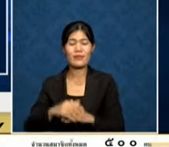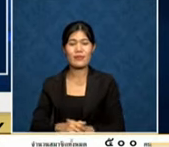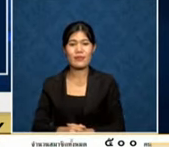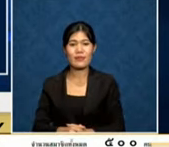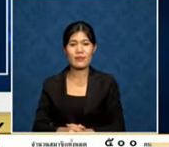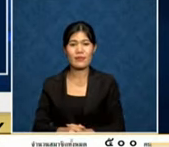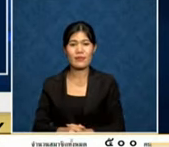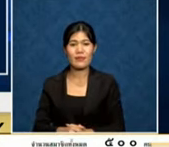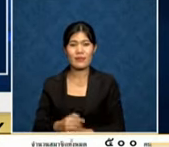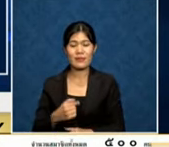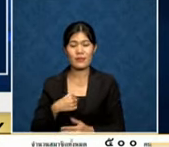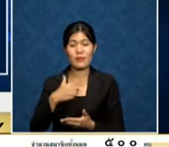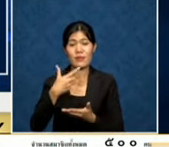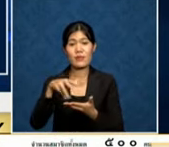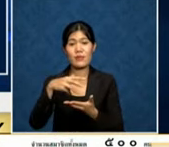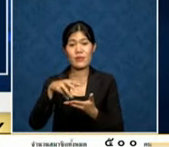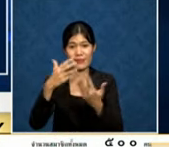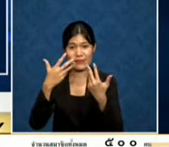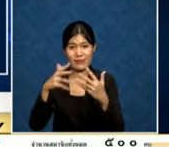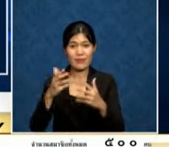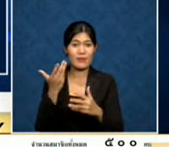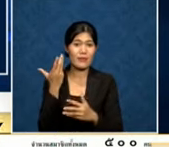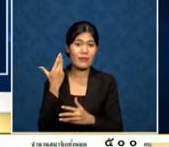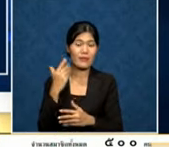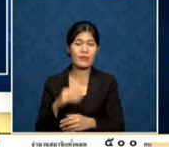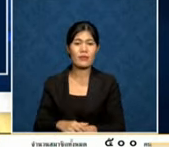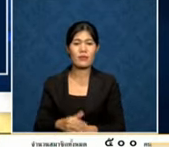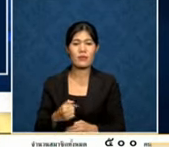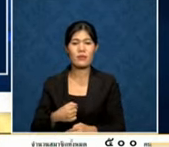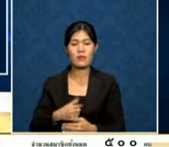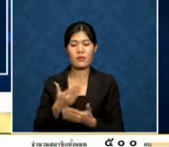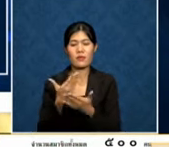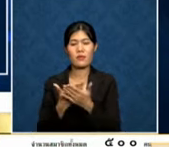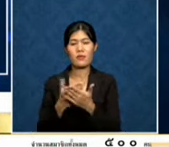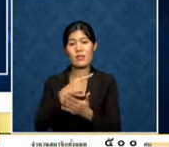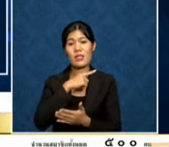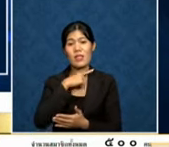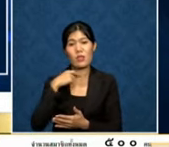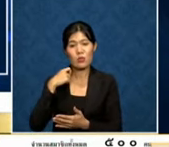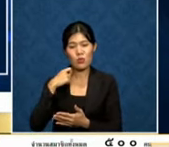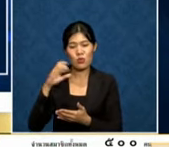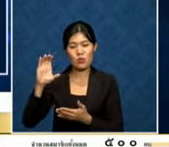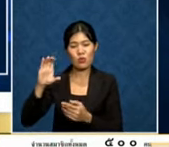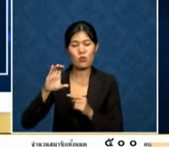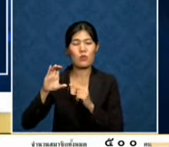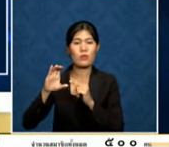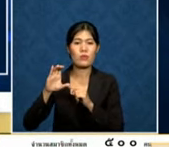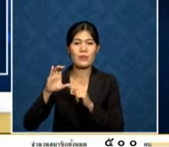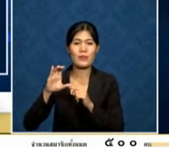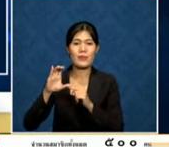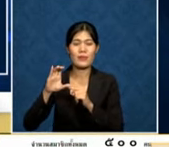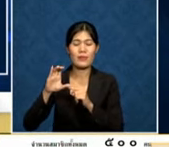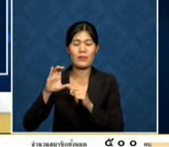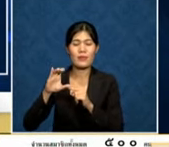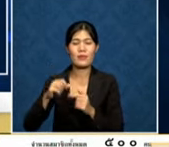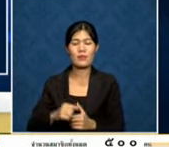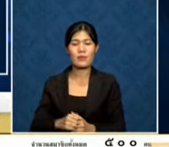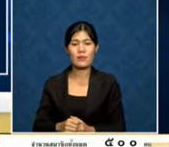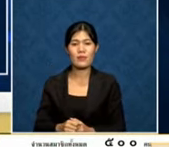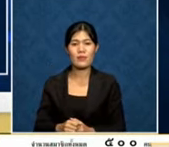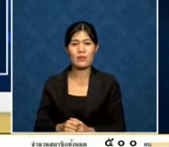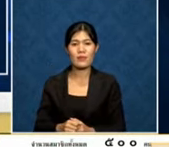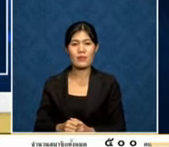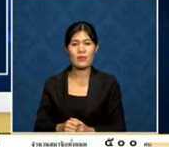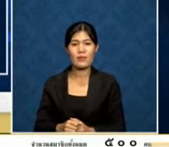ได้นำเรียนเรียนไปข้างต้นครับท่านประธานครับการตั้งงบประมาณขาดดุลไว้สูงมากขนาดนี้นะครับมันแสดงให้เห็นได้ชัดเจน